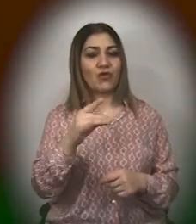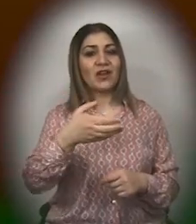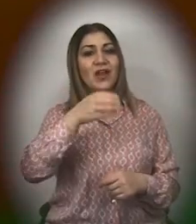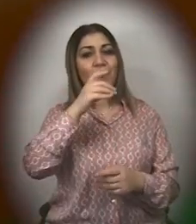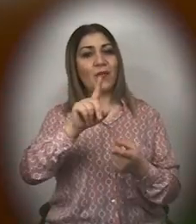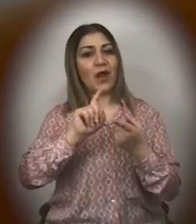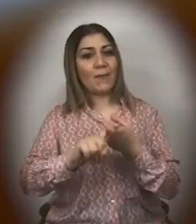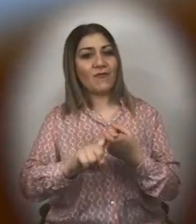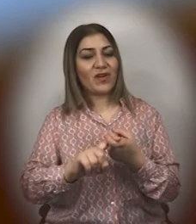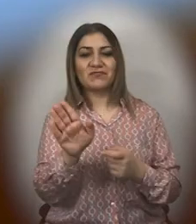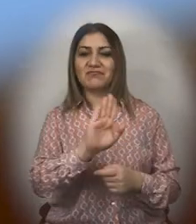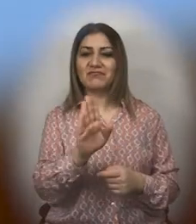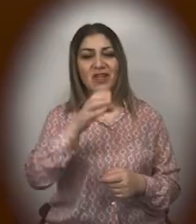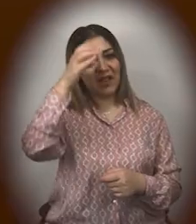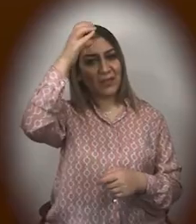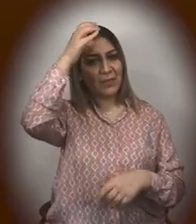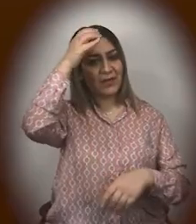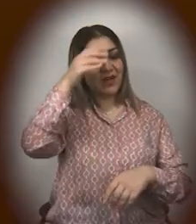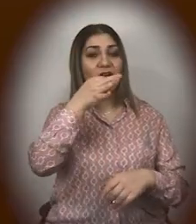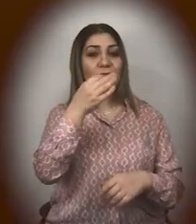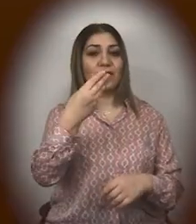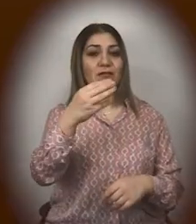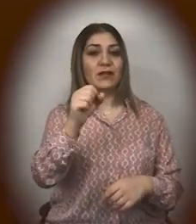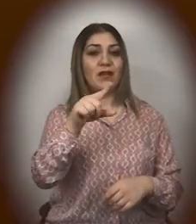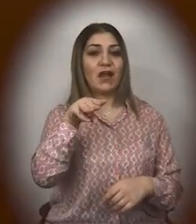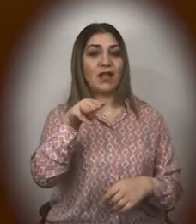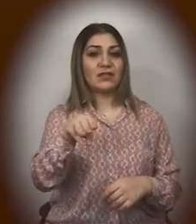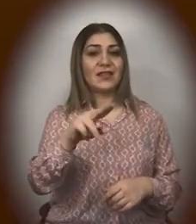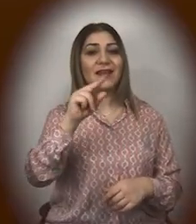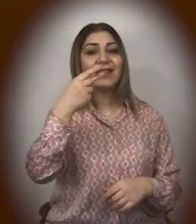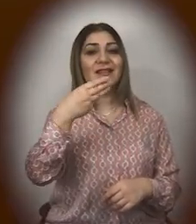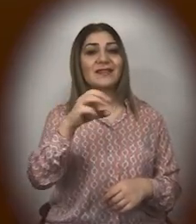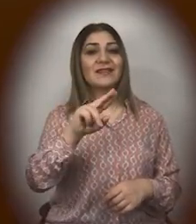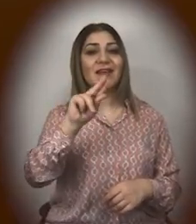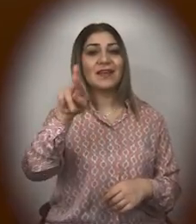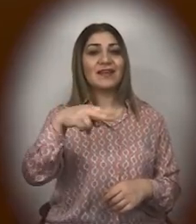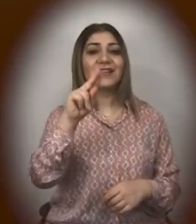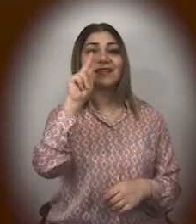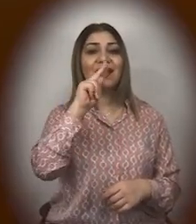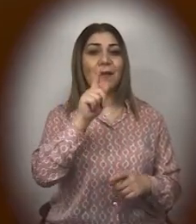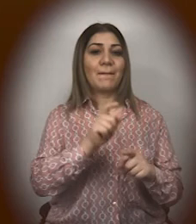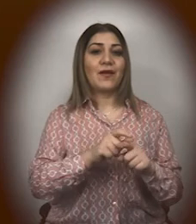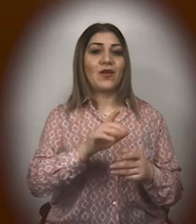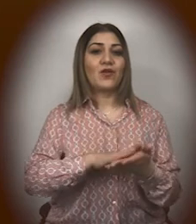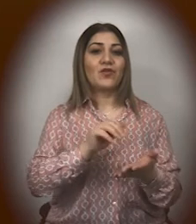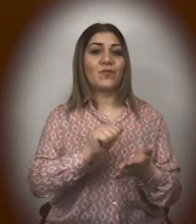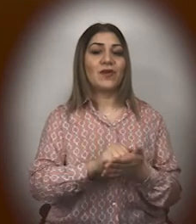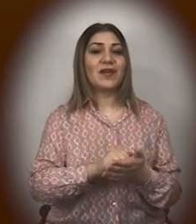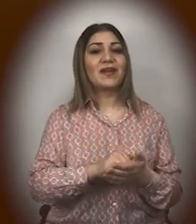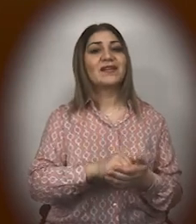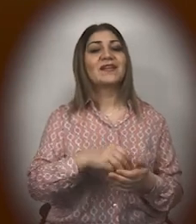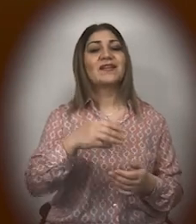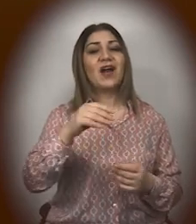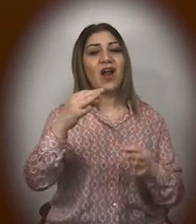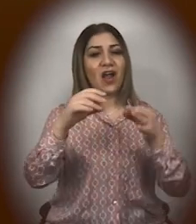թանահատն էլ է Պելիքի հետ կապված։ Ոչ, գիտնականները պնդում են, որ թանահատը թիմ բառից է առաջացել, որը նշանակում է